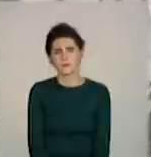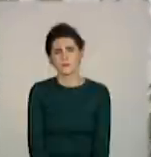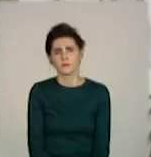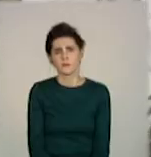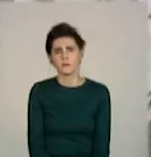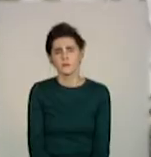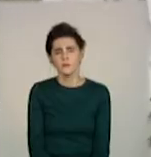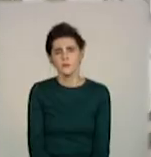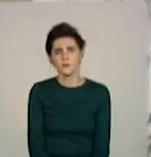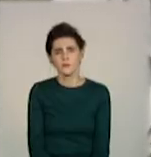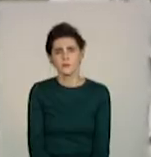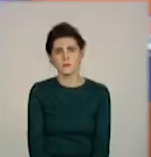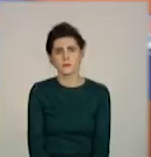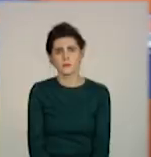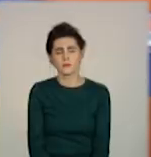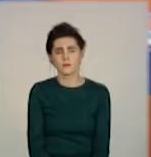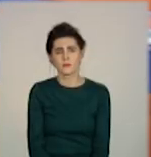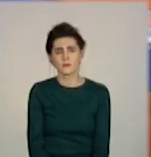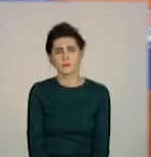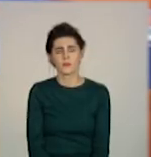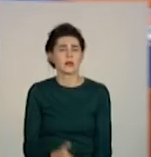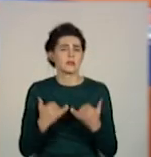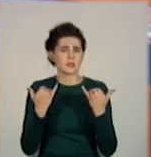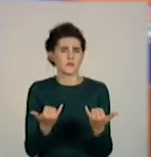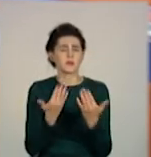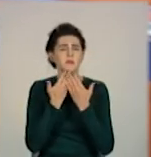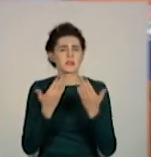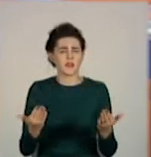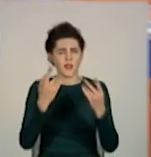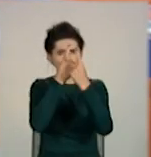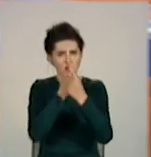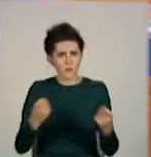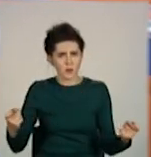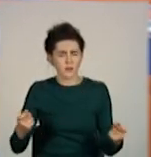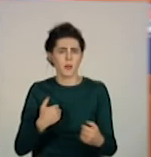телеканал «Донбас». На